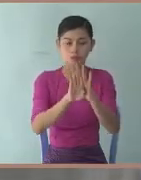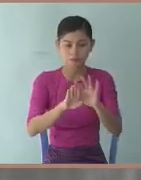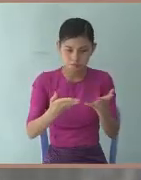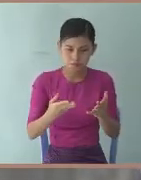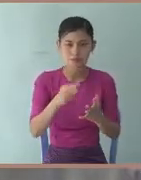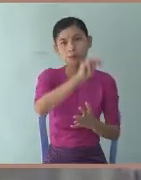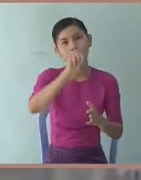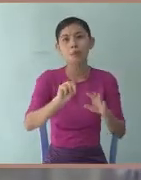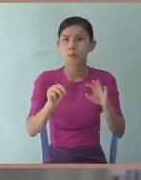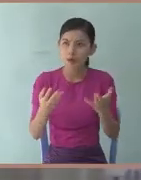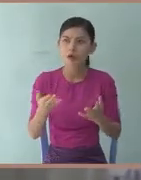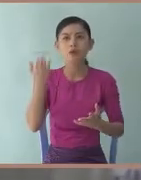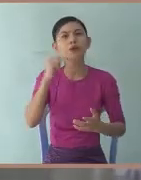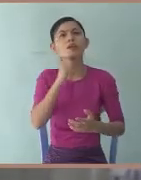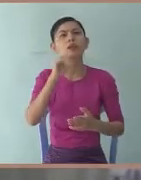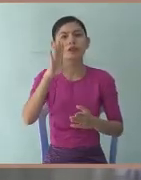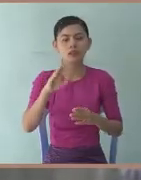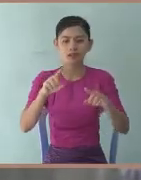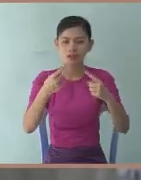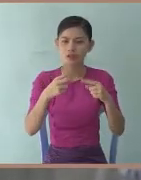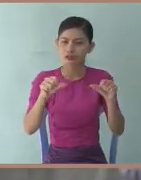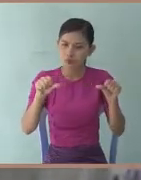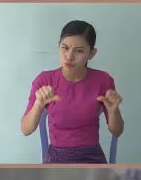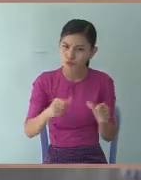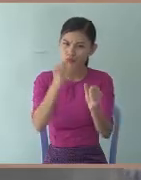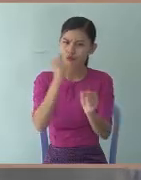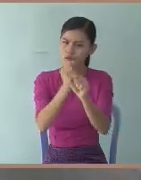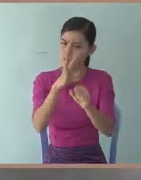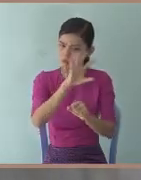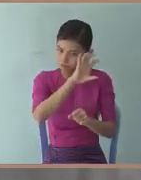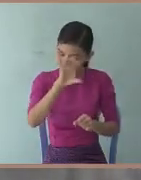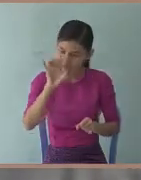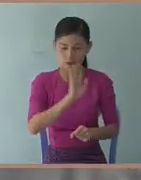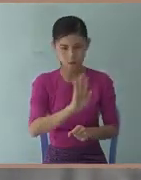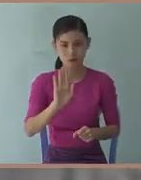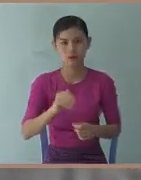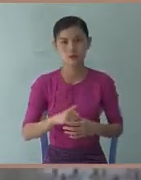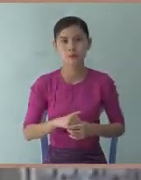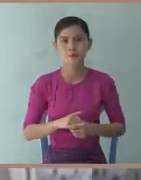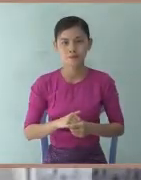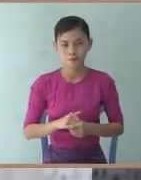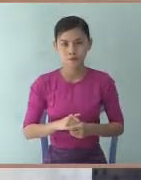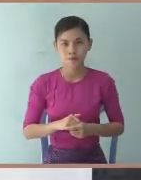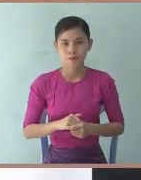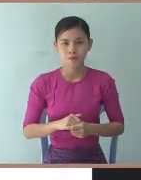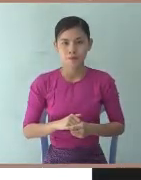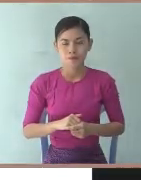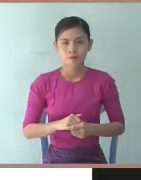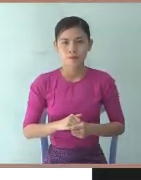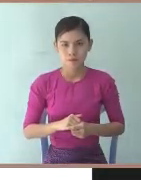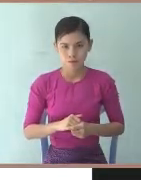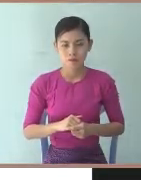တို့ပြီးရတဲ့ဂတိပြီးရတဲ့မူဝါဒတွေအတိုင်းသူတို့လှုပ်ဆောင်နိုင်မလဲဆိုတဲ့ဟာကိုကျွန်တော်ကအသက်လေ့လာနေပါတယ်ပေါ့နော ်ကျမ